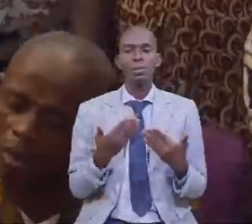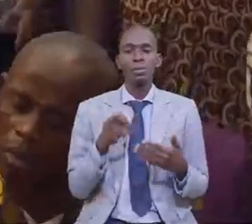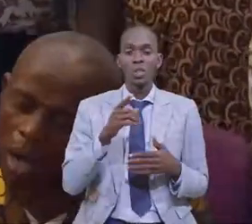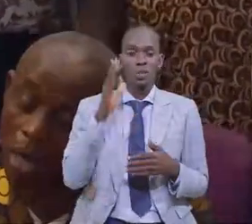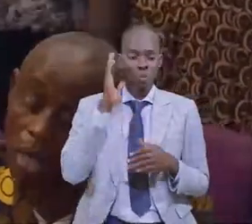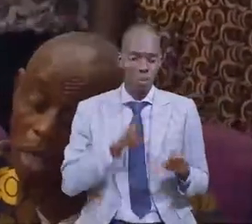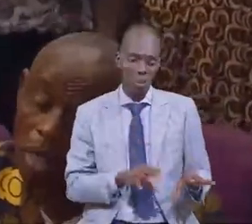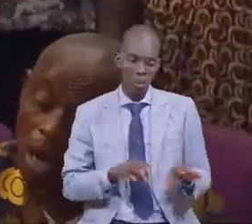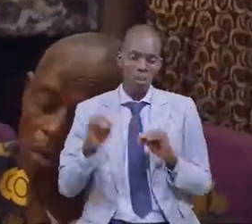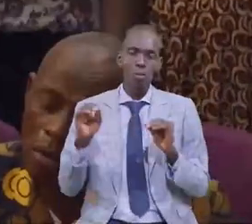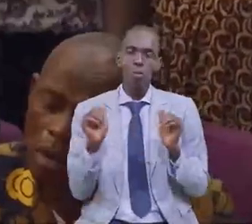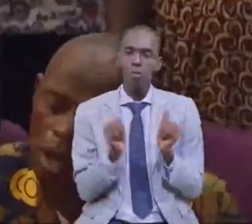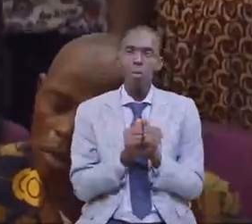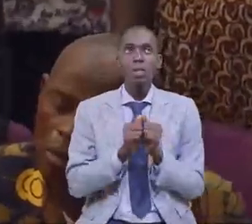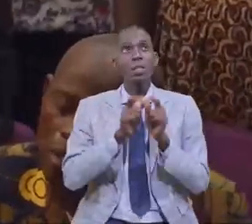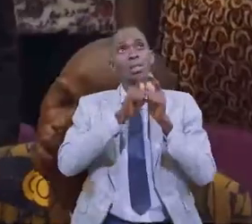Vous allez quitter avec joie.